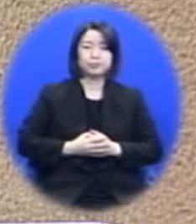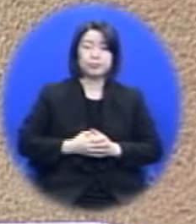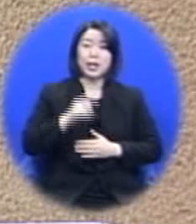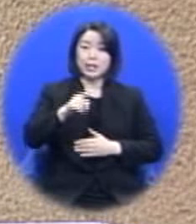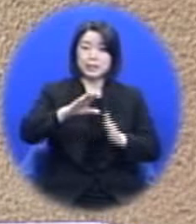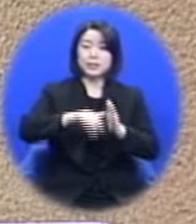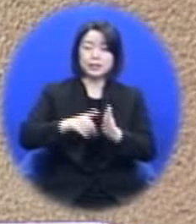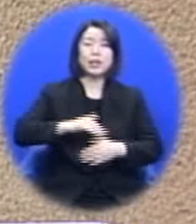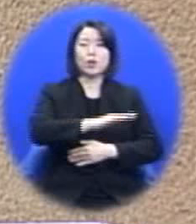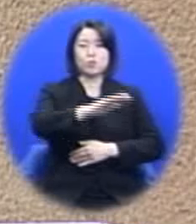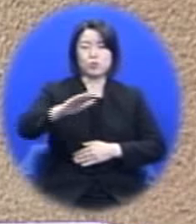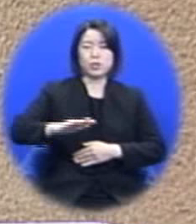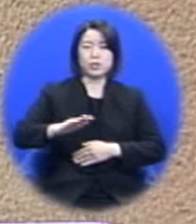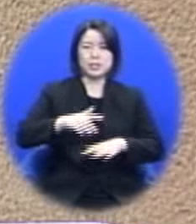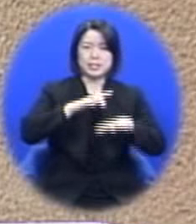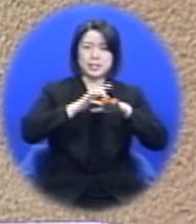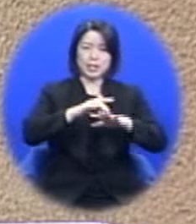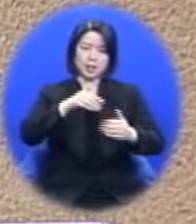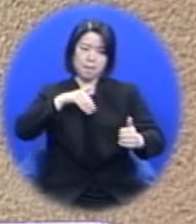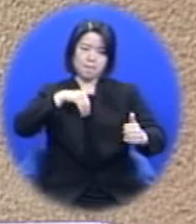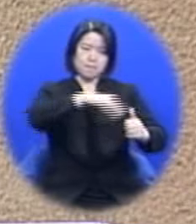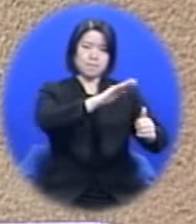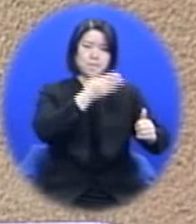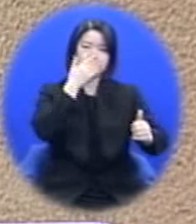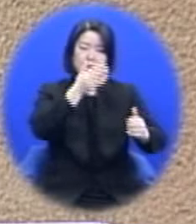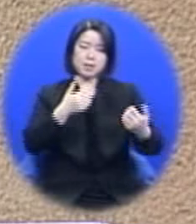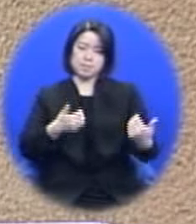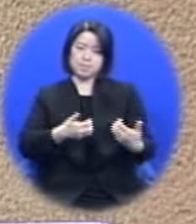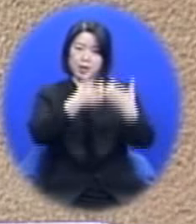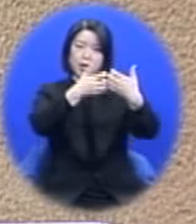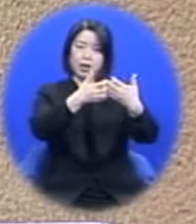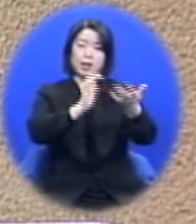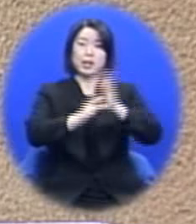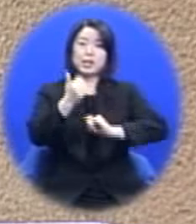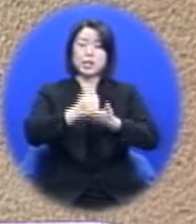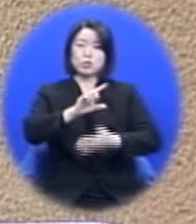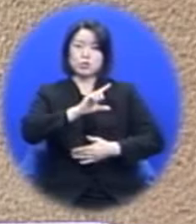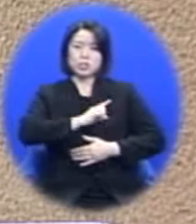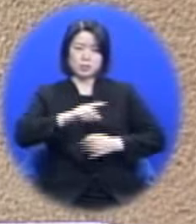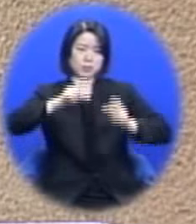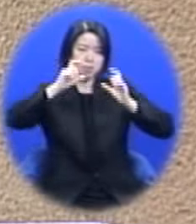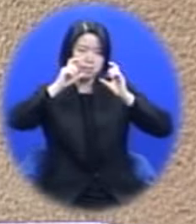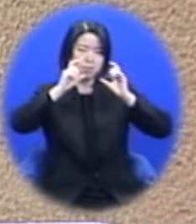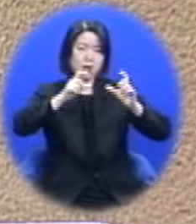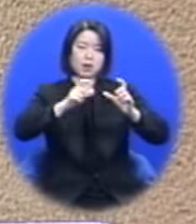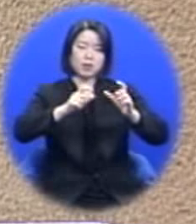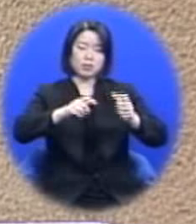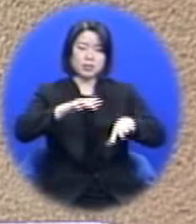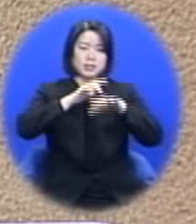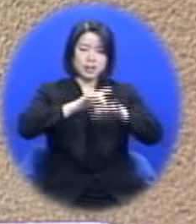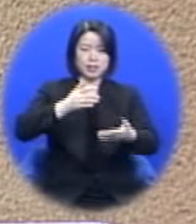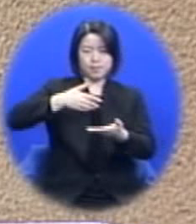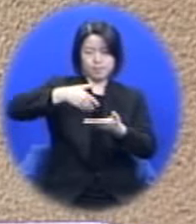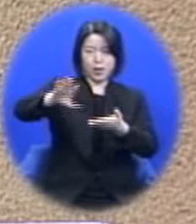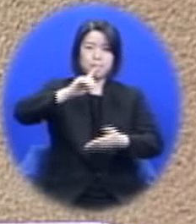그때 우리는요, 사탄을 대적할 수도 있어요. 예수의 이름으로 명하노니 사탄아 떠나가라!